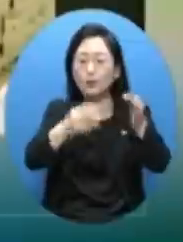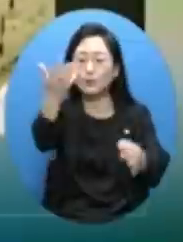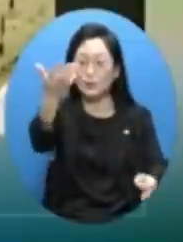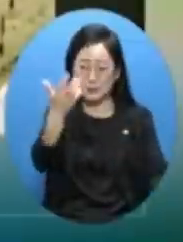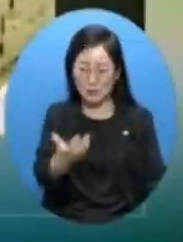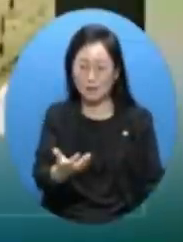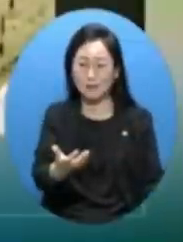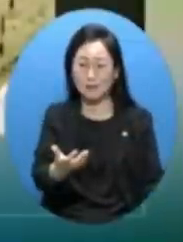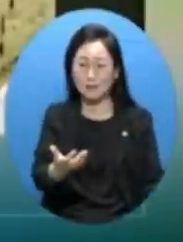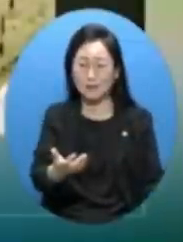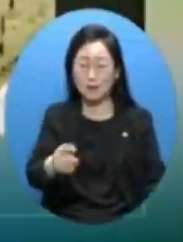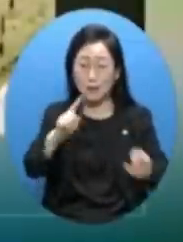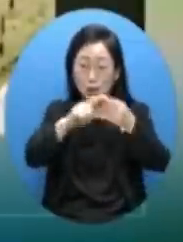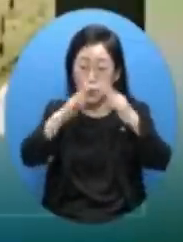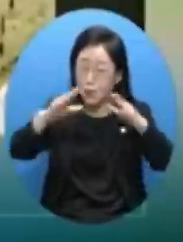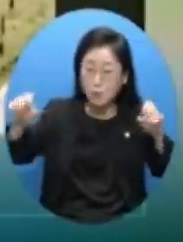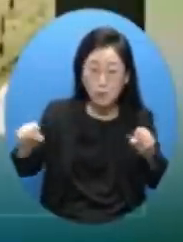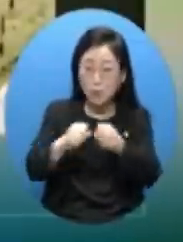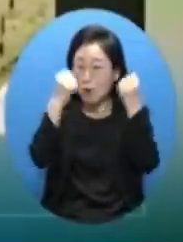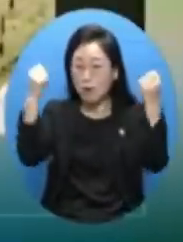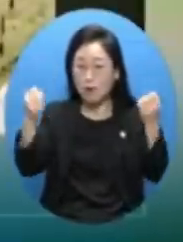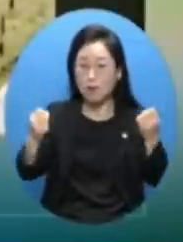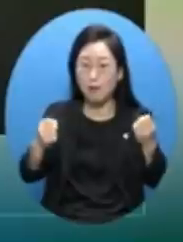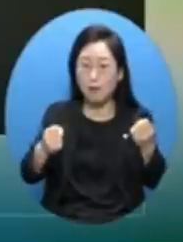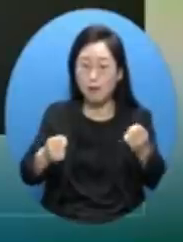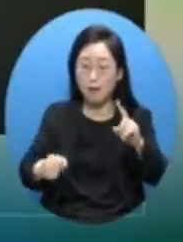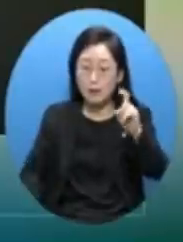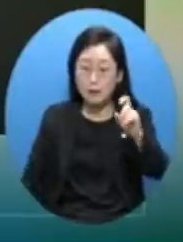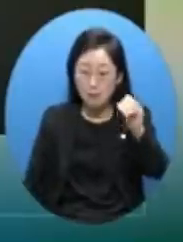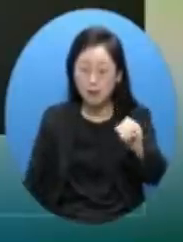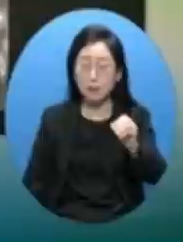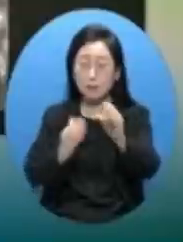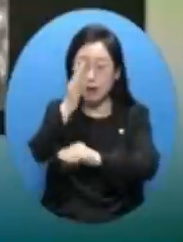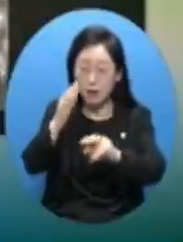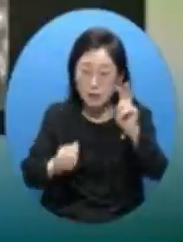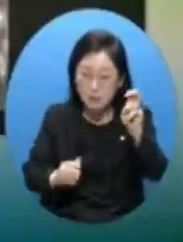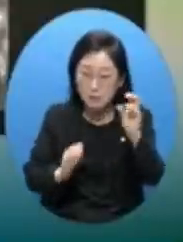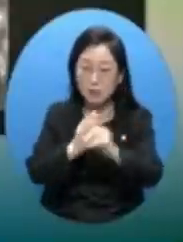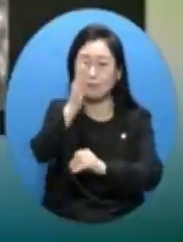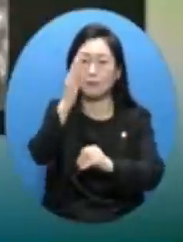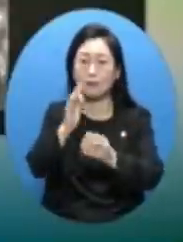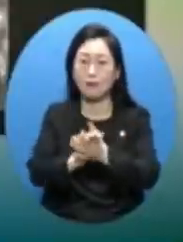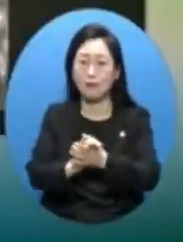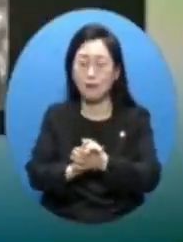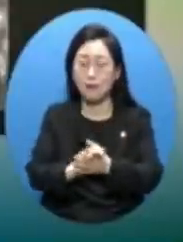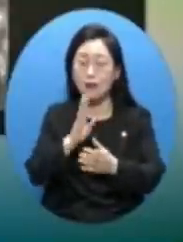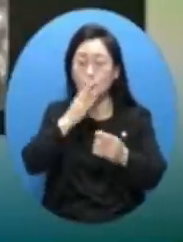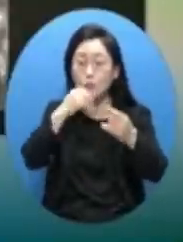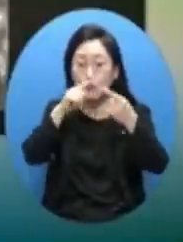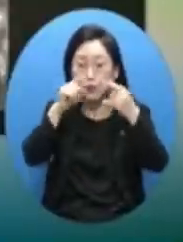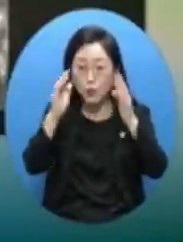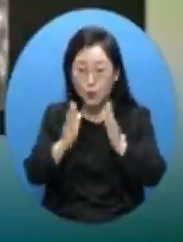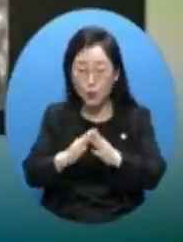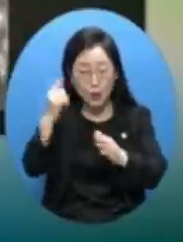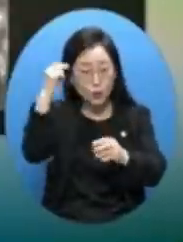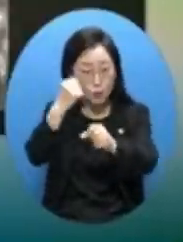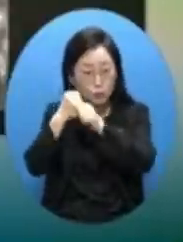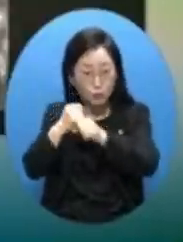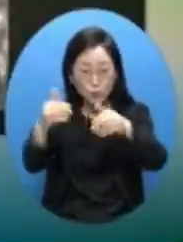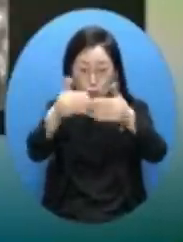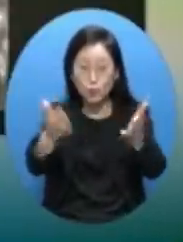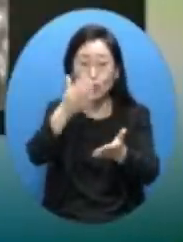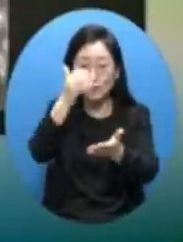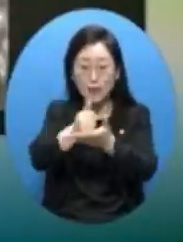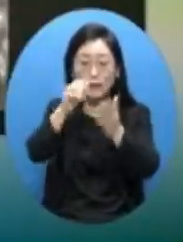이사를 했습니다. 교회가 폭발적으로 부흥했습니다. 10만 명 돌파예배, 20만 명 돌파예배를 드렸습니다. 제가 순복음 교육연구소장으로 있을 때 조목사님이 저를